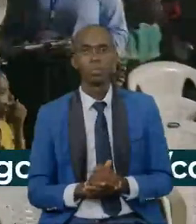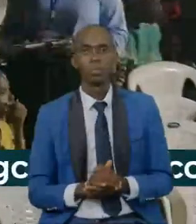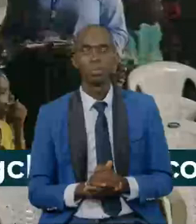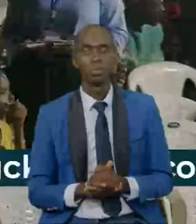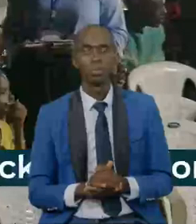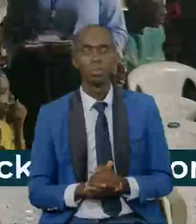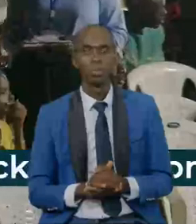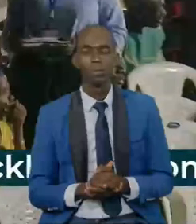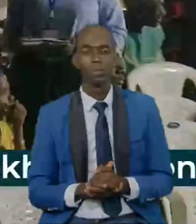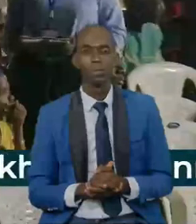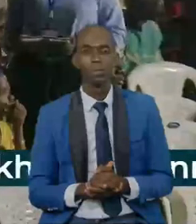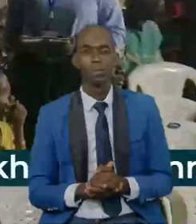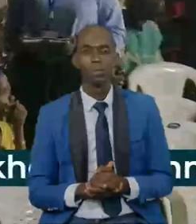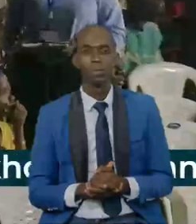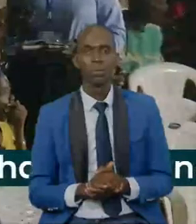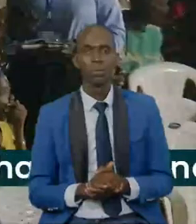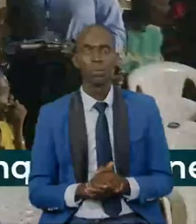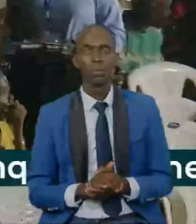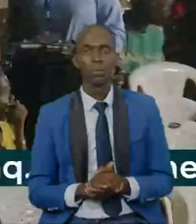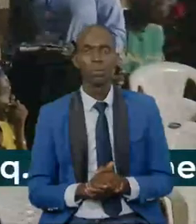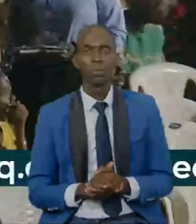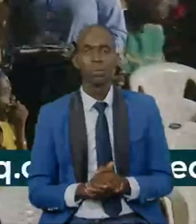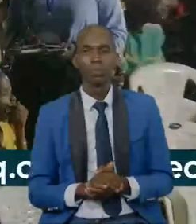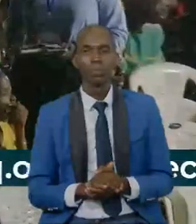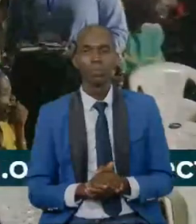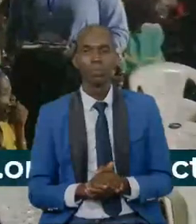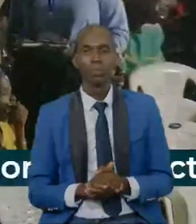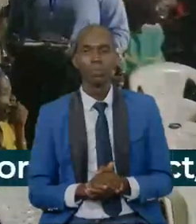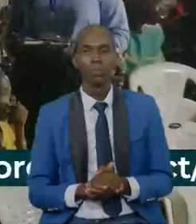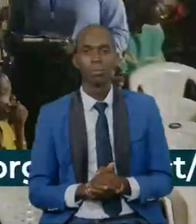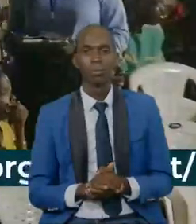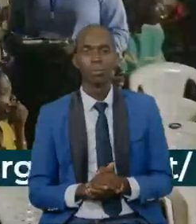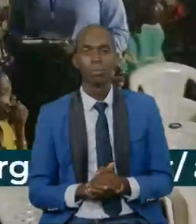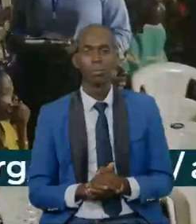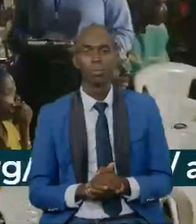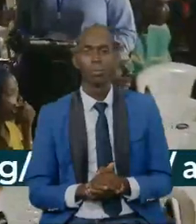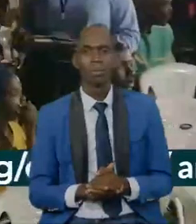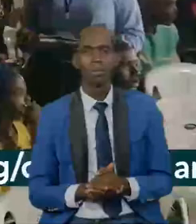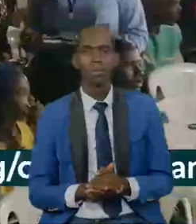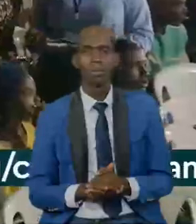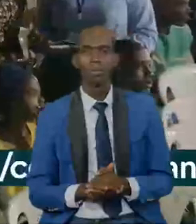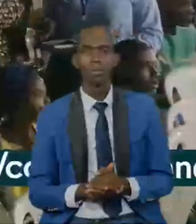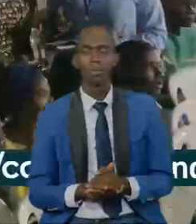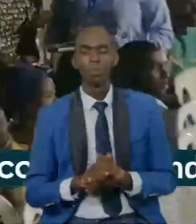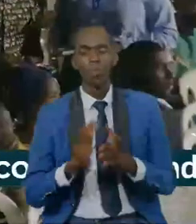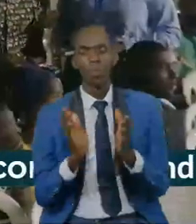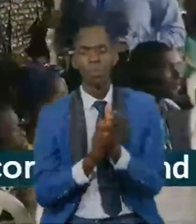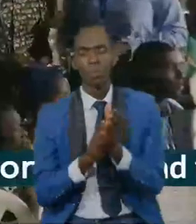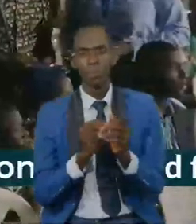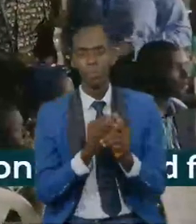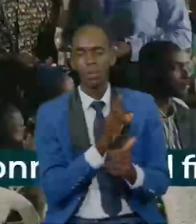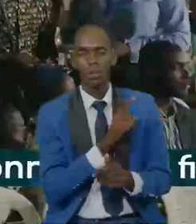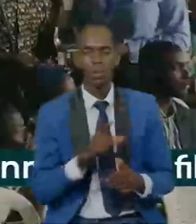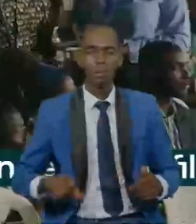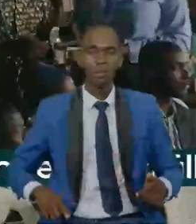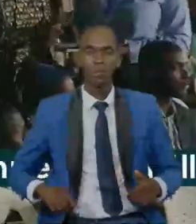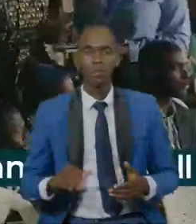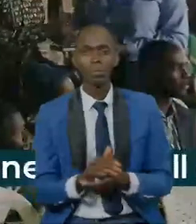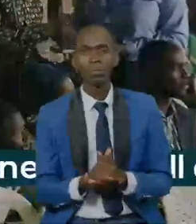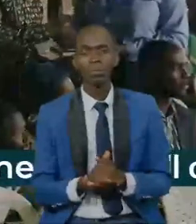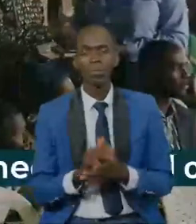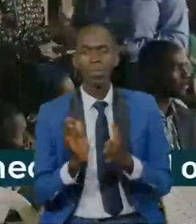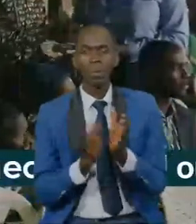de conseil et la prise des coordonnées. Gloire à Dieu. Praise the Lord. Gloire à Dieu.